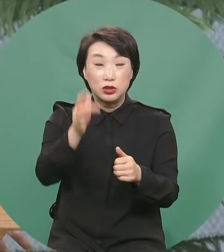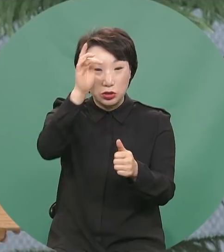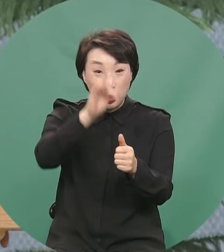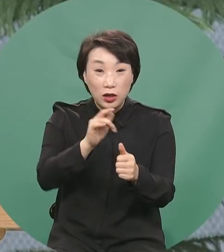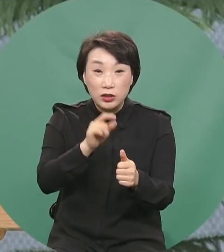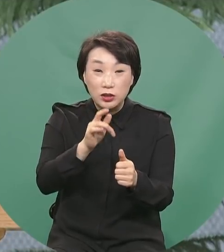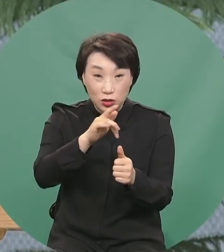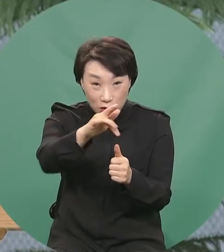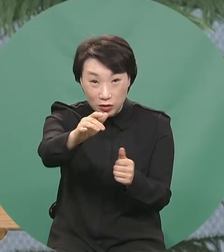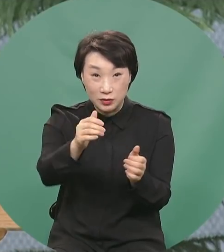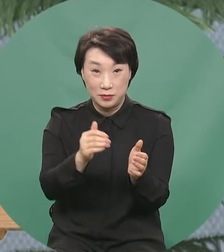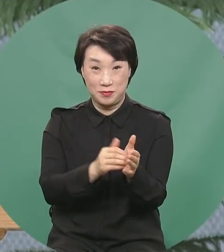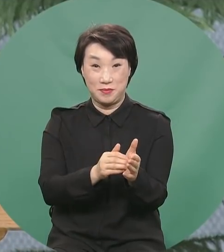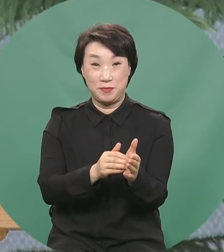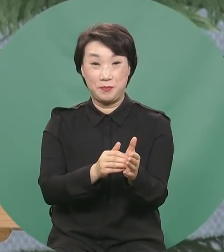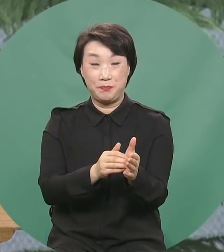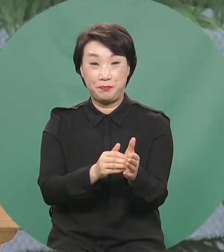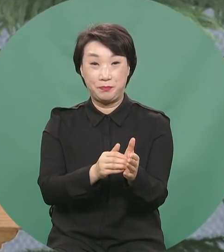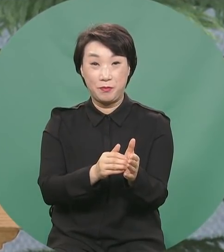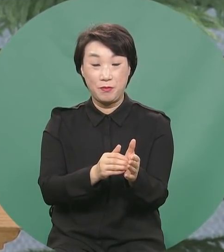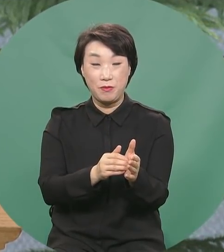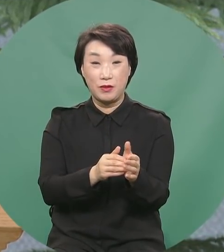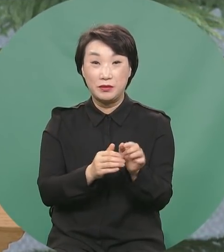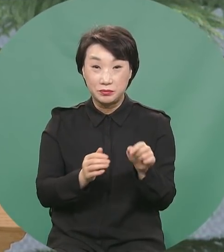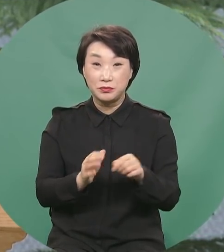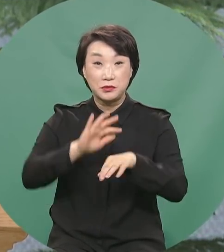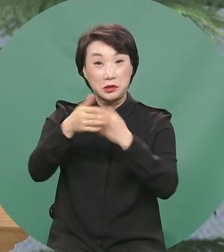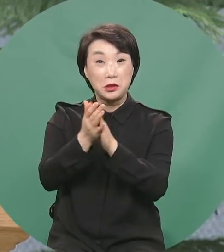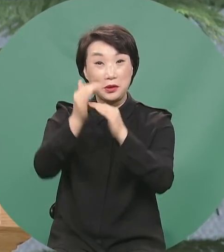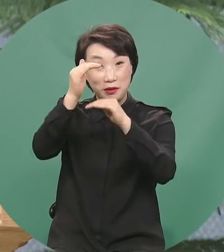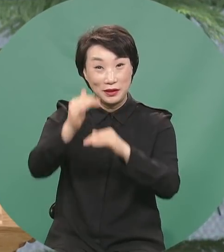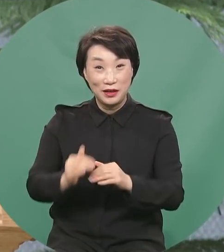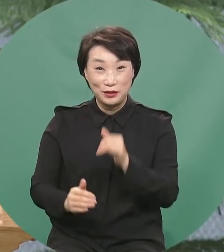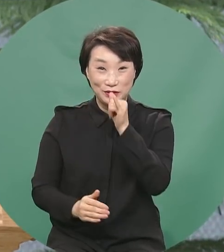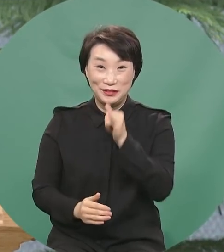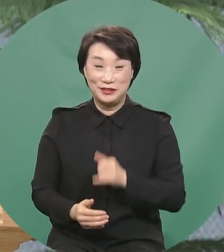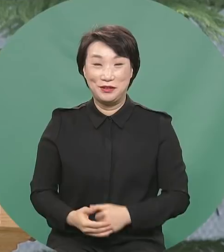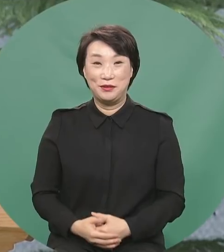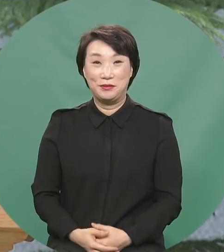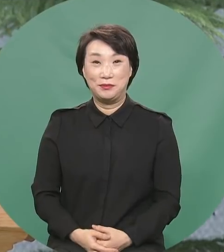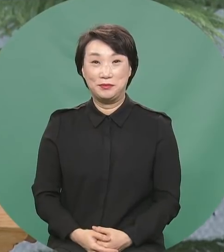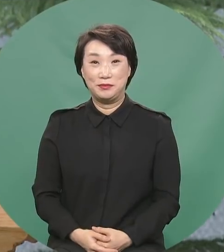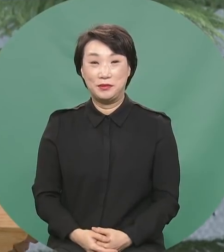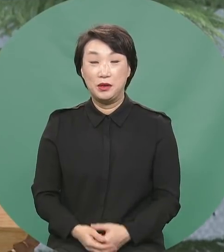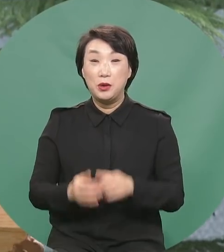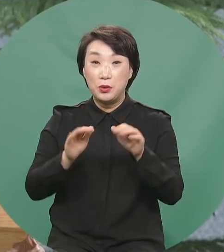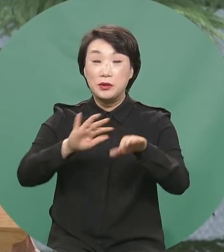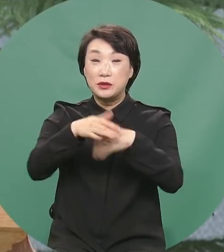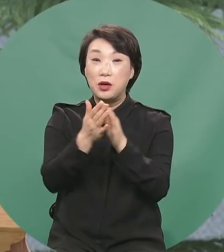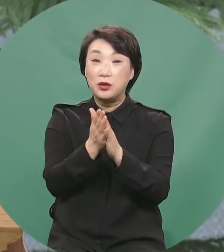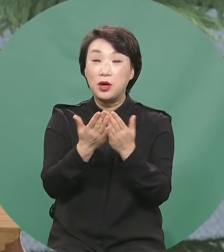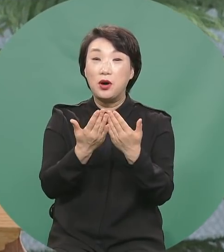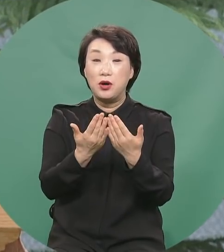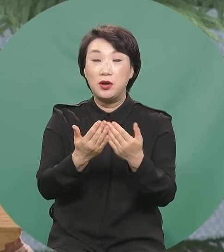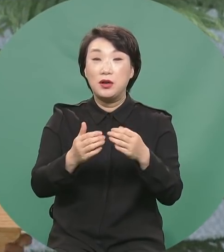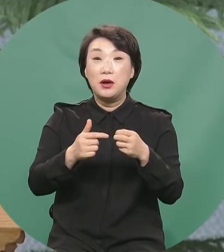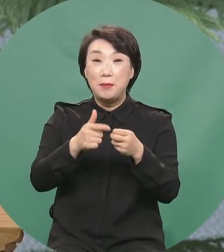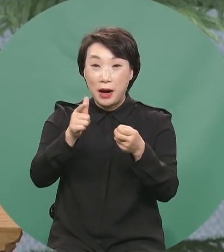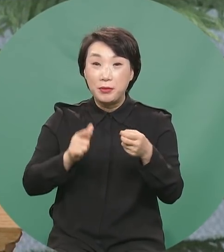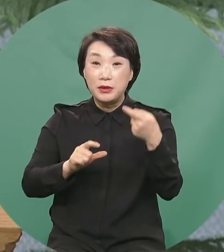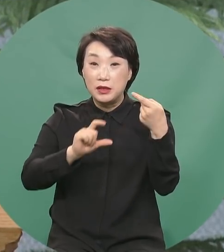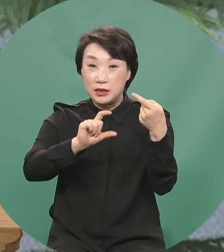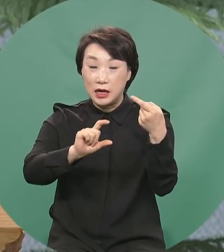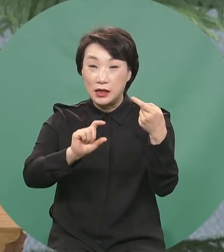자들에게서 귀신을 쫓아내셨다고 본문은 말하고 있습니다. 본문 마가복음 1장